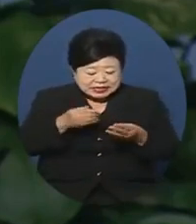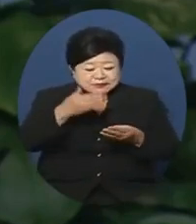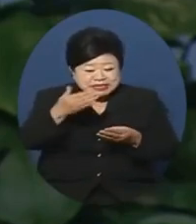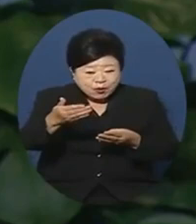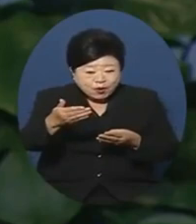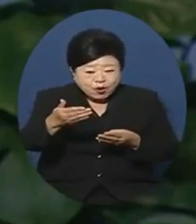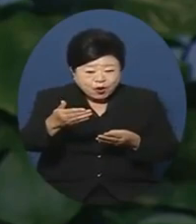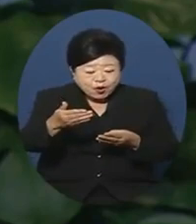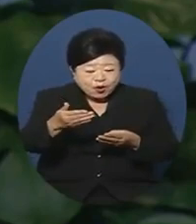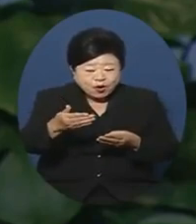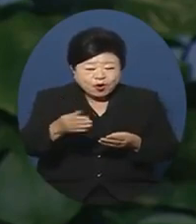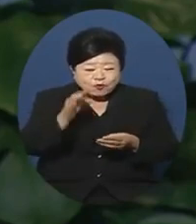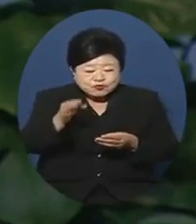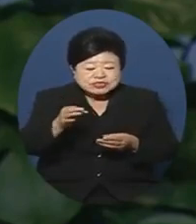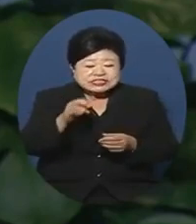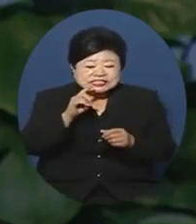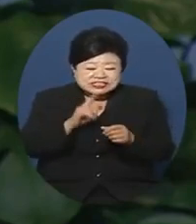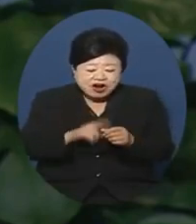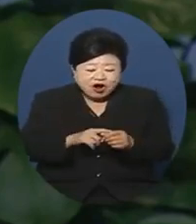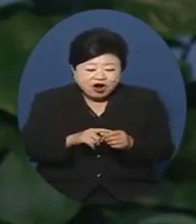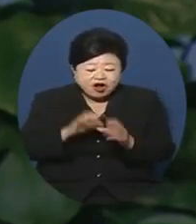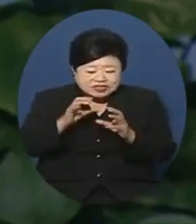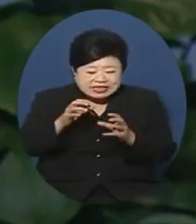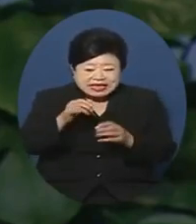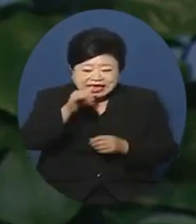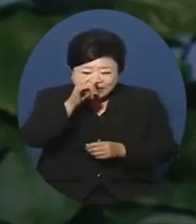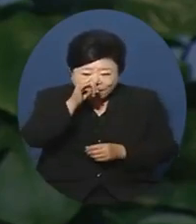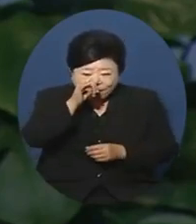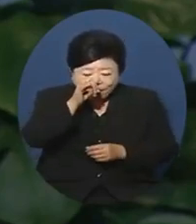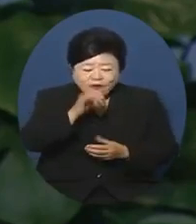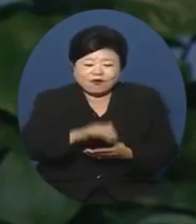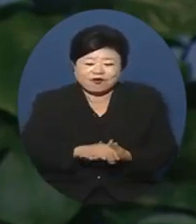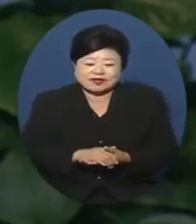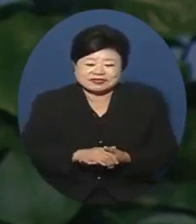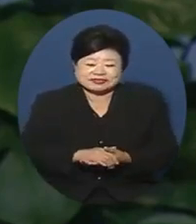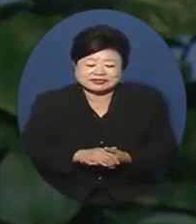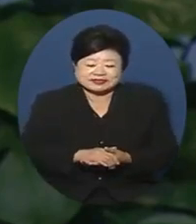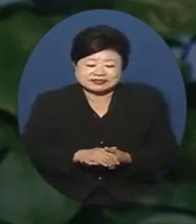3차원까지는 물질적인 세계 아닙니까?